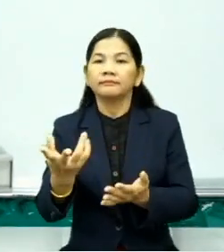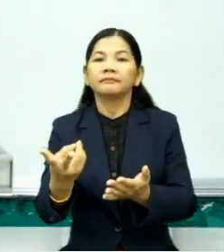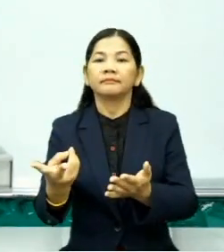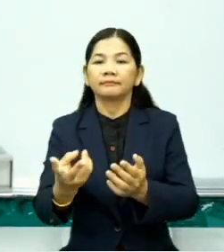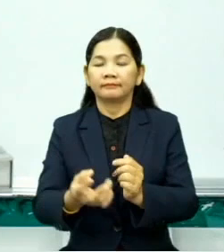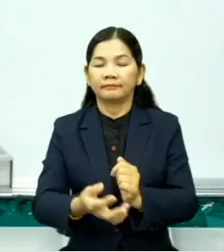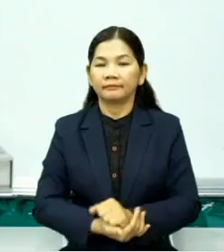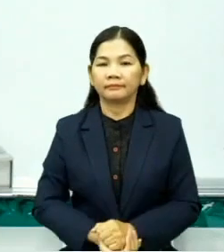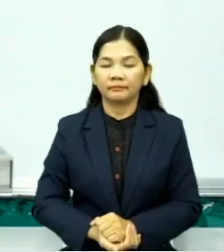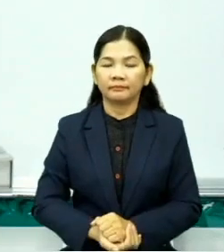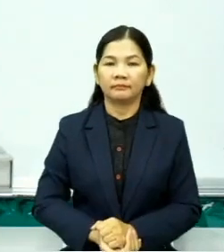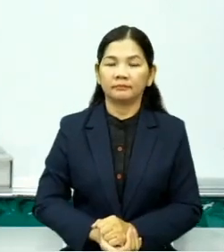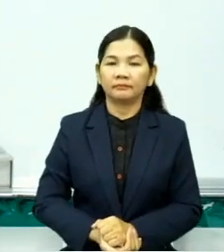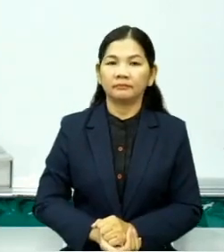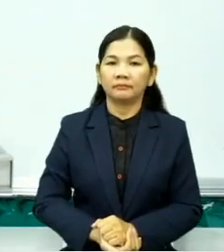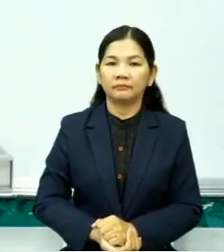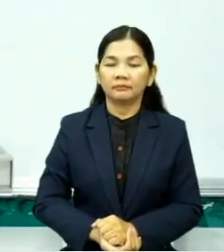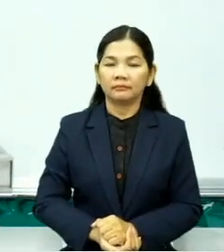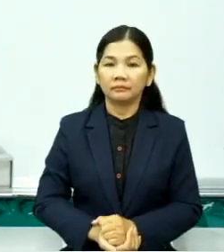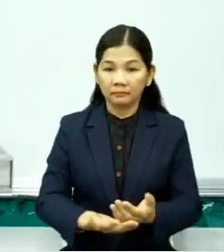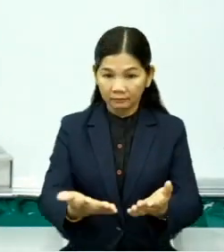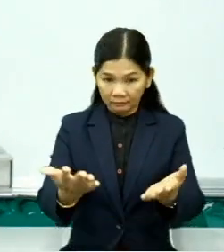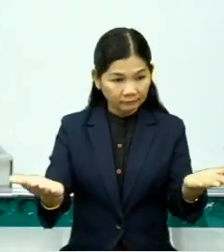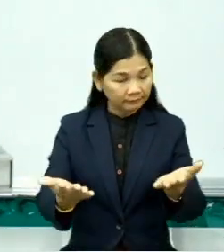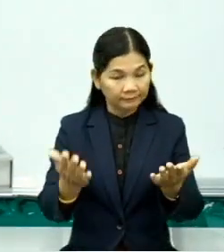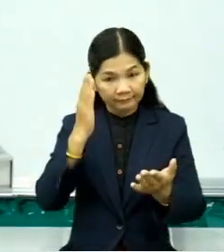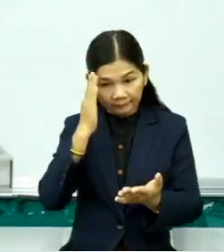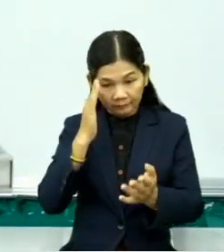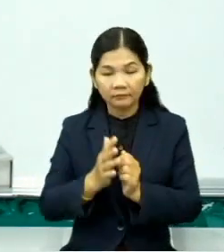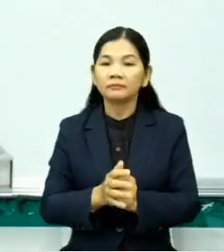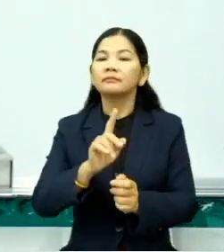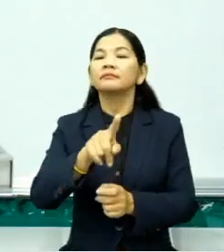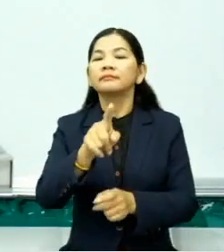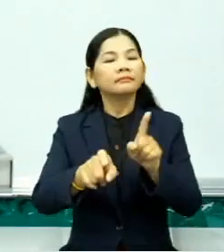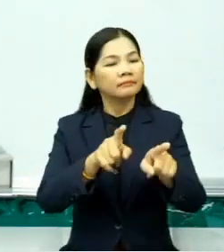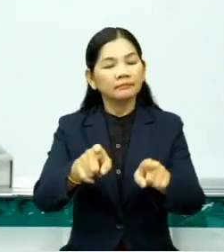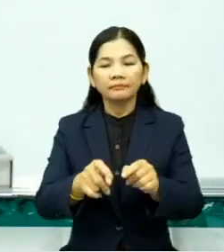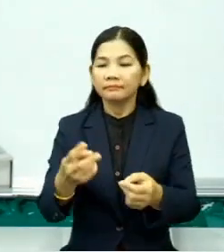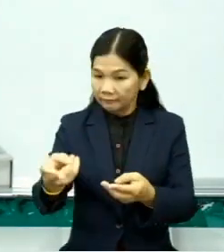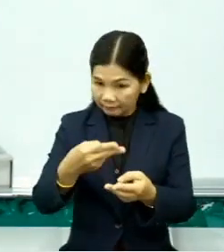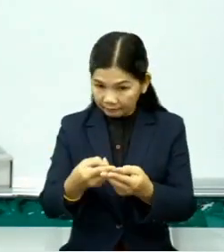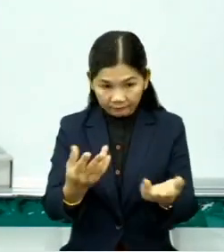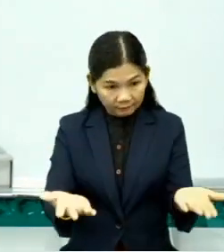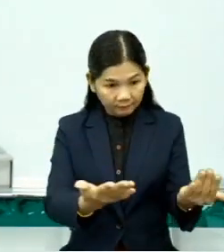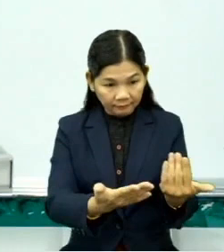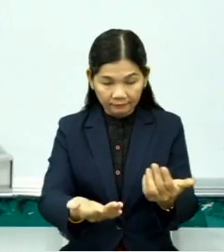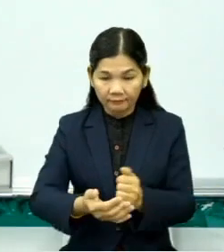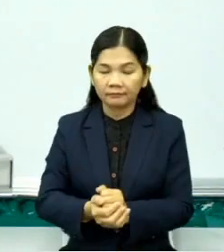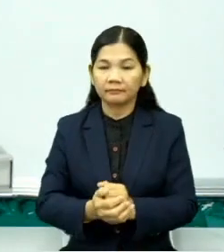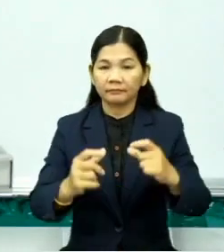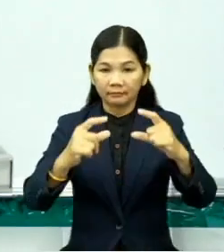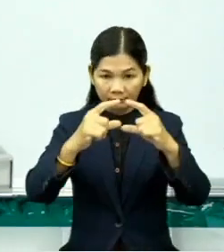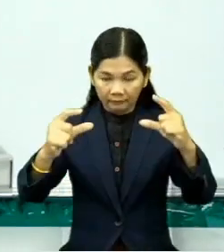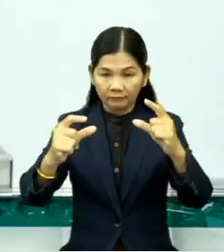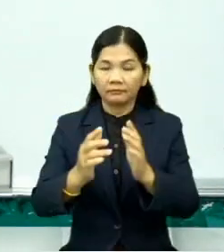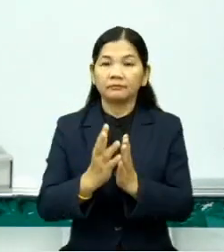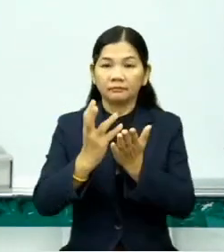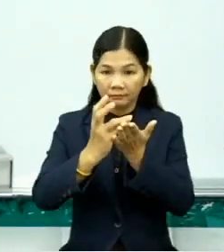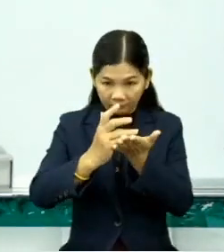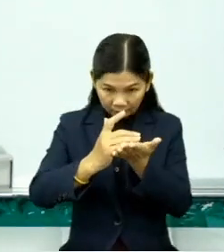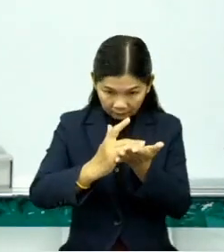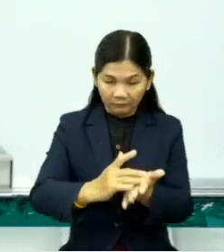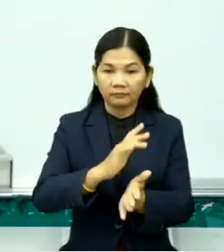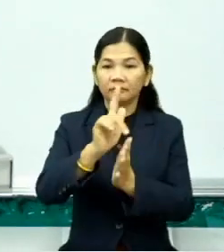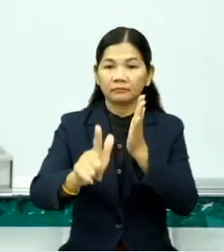ដូចម្ដេចចាតើឥឡូវកូនណាចាំបានកូនឆ្លើយប្រាប់អ្នកគ្រូណាកូនចាពាក្យអត្តសញ្ញាណជាថ្នាក់ពាក្យជាអ្វី